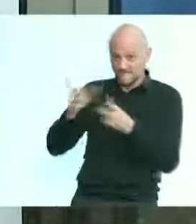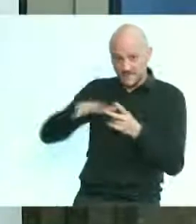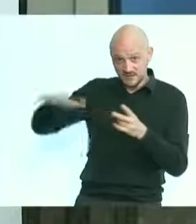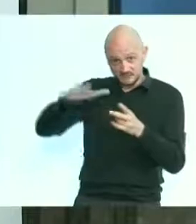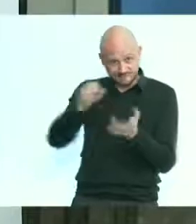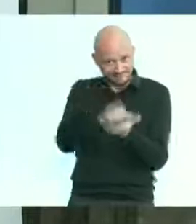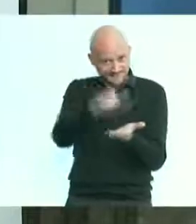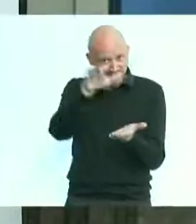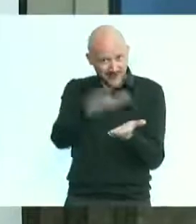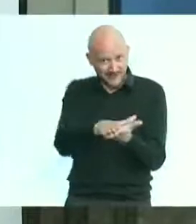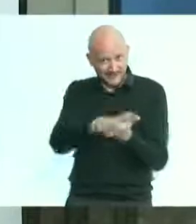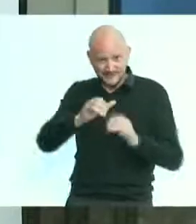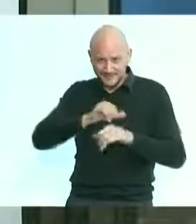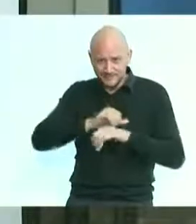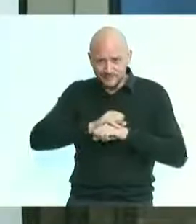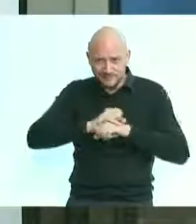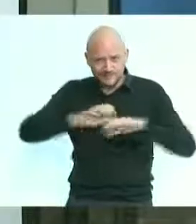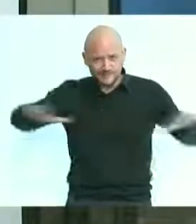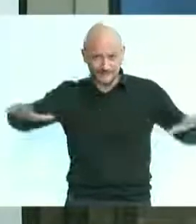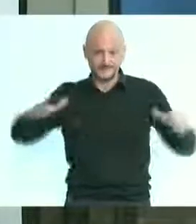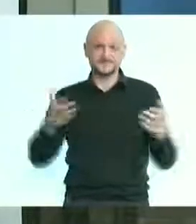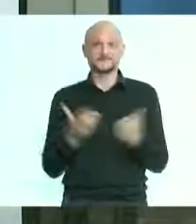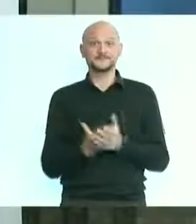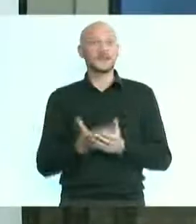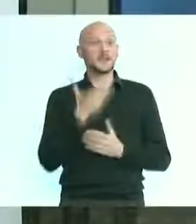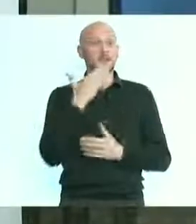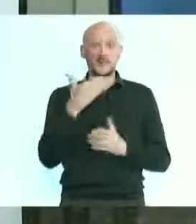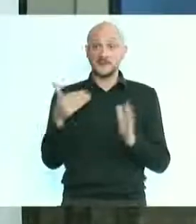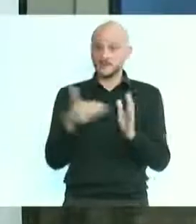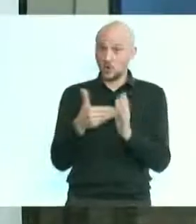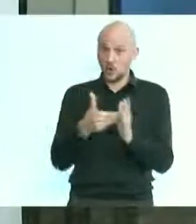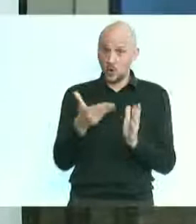merci à vous toutes et vous tous, parce qu'on voit vraiment que c'est dans un